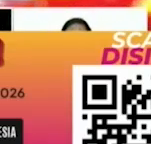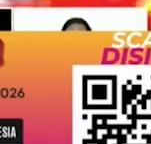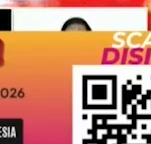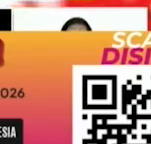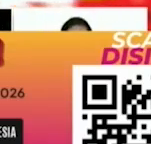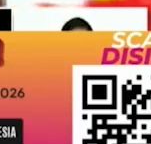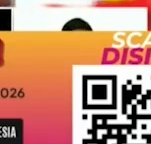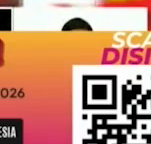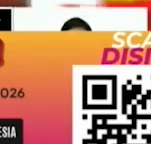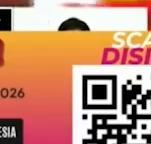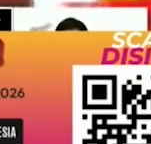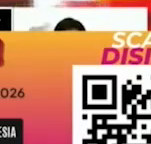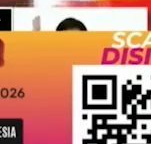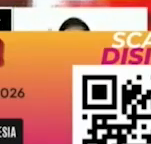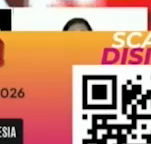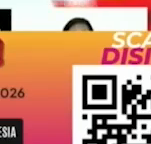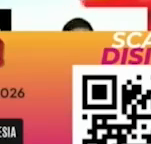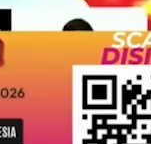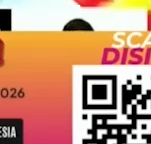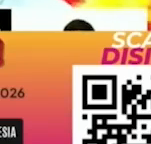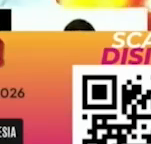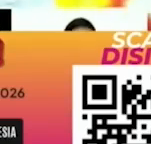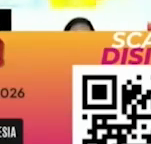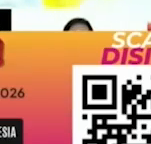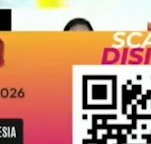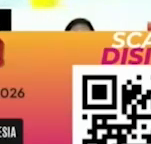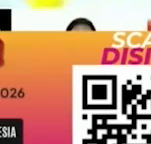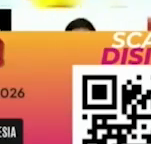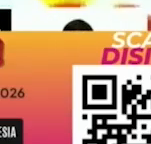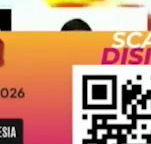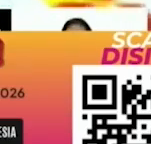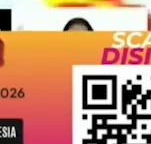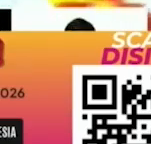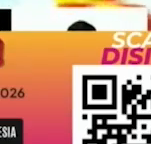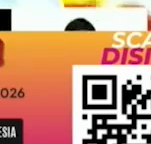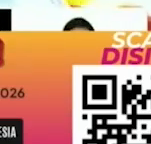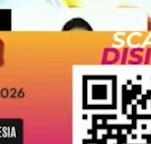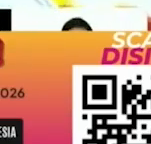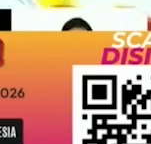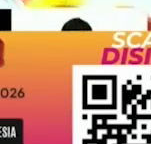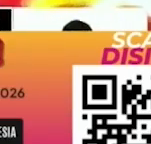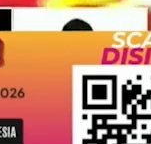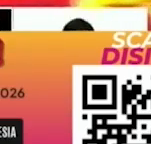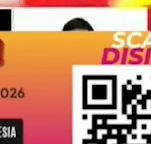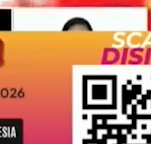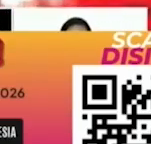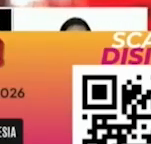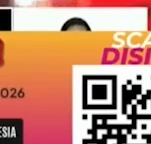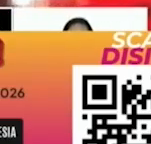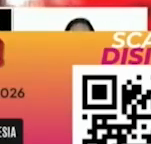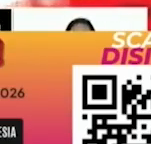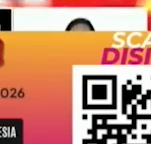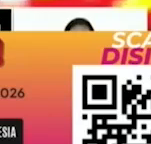para mahasiswa kaji mu betul-betul negara harus hadir untuk itu inilah yang menjadi persoalan Kenapa sumber daya